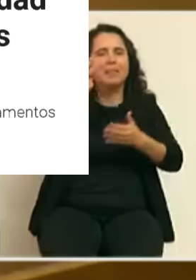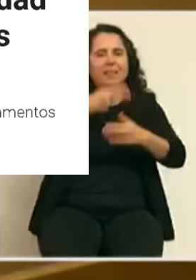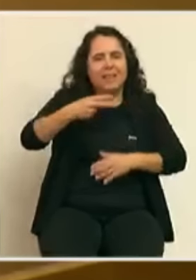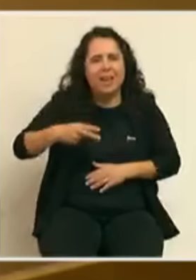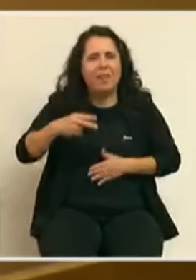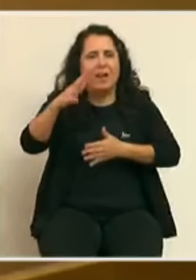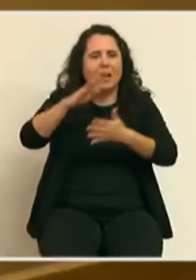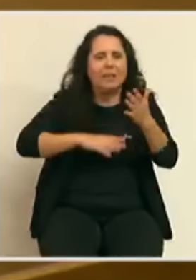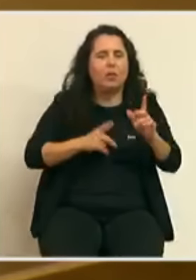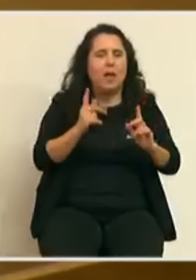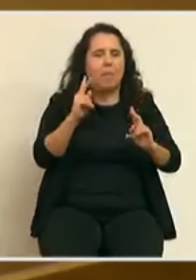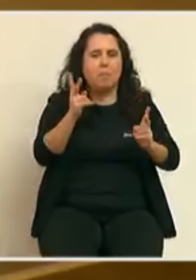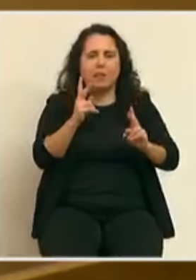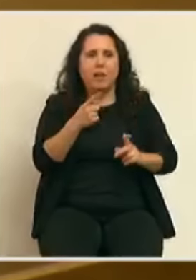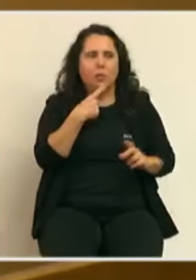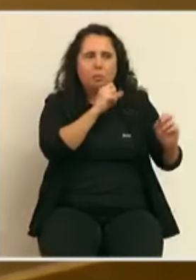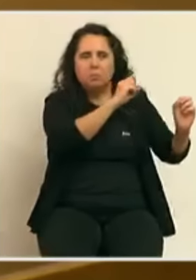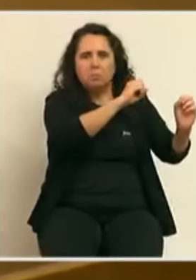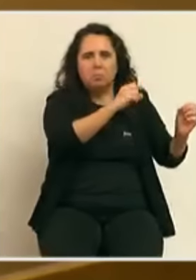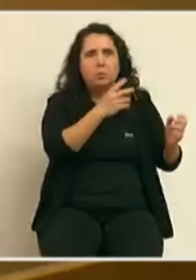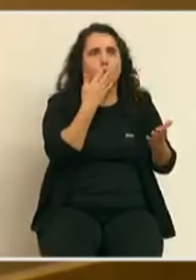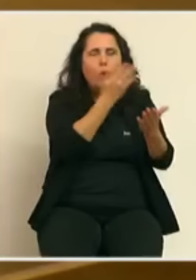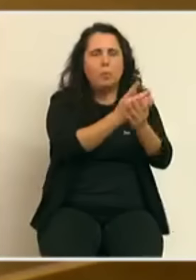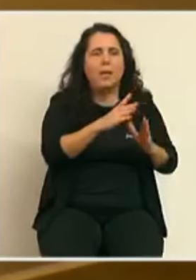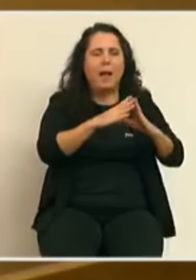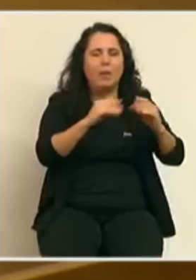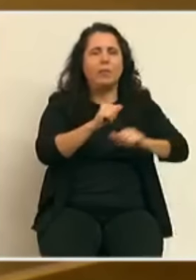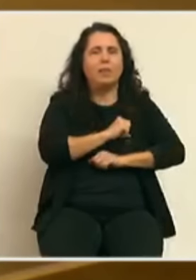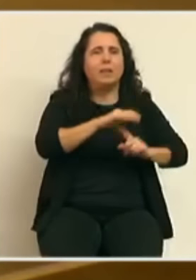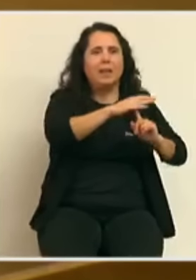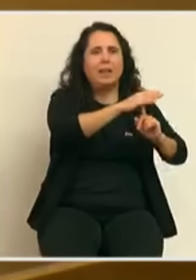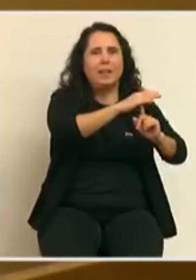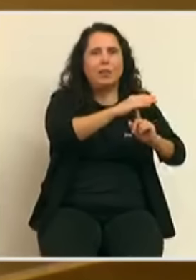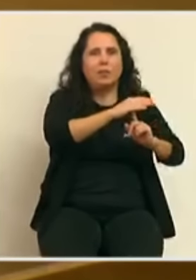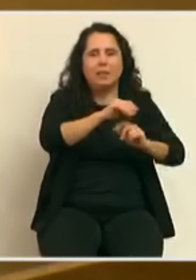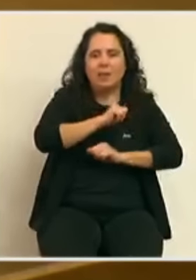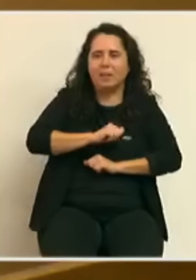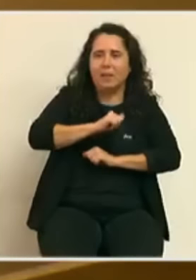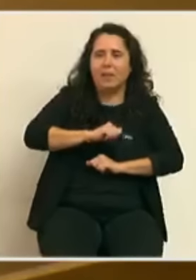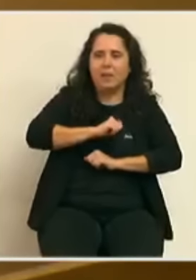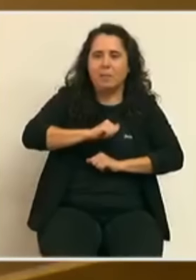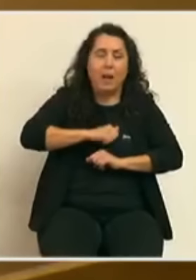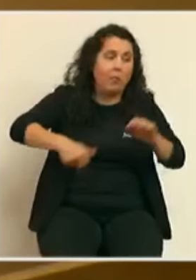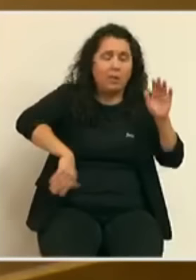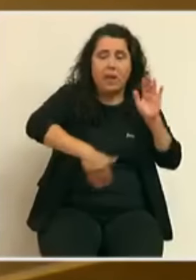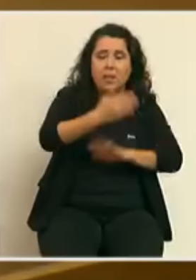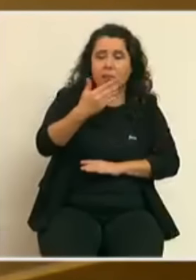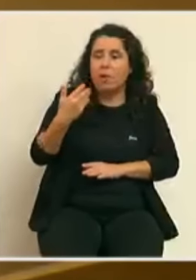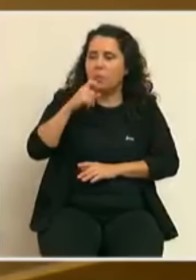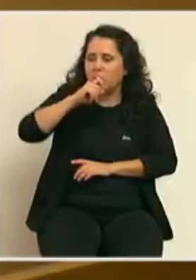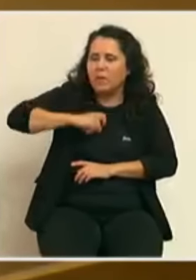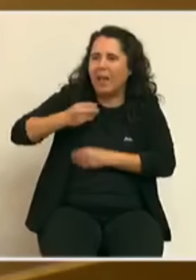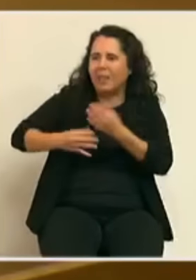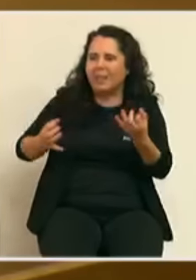o del País Basc. Helicòpters de bombers d'Andalusia que se n'anaren perquè ningú es deia què havien de fer. Vostè no